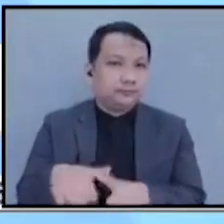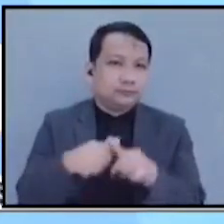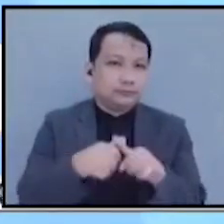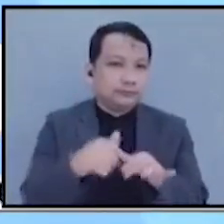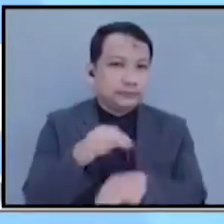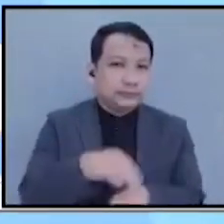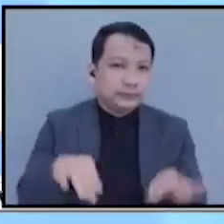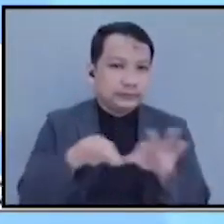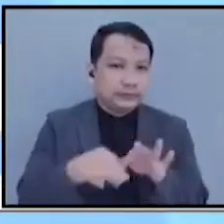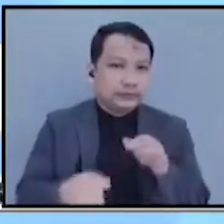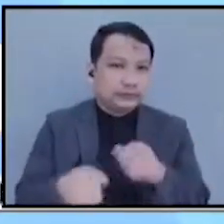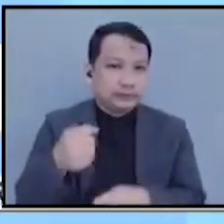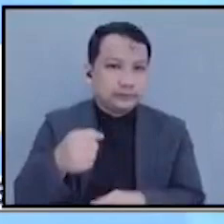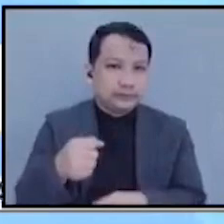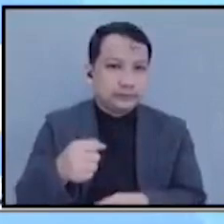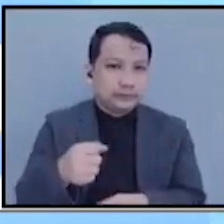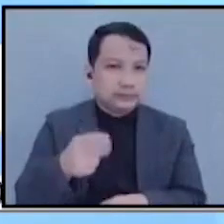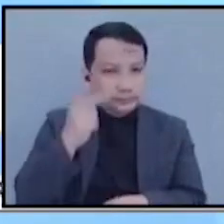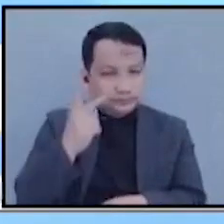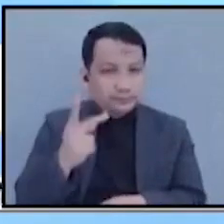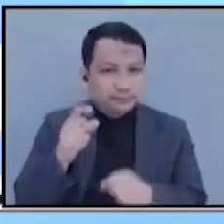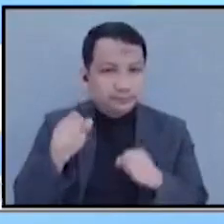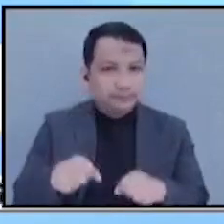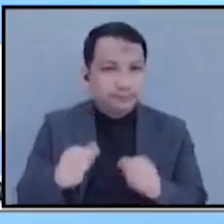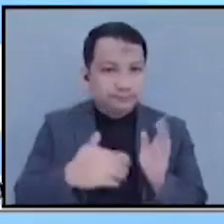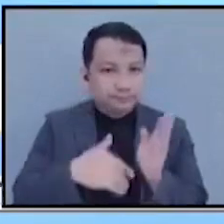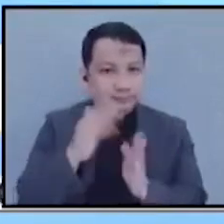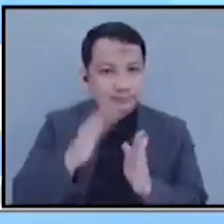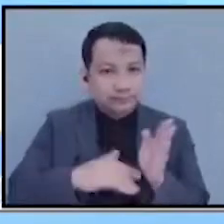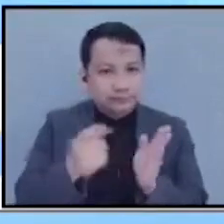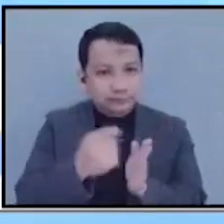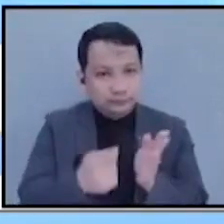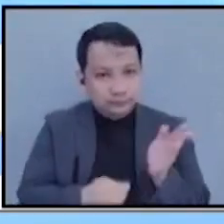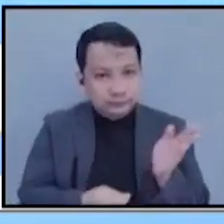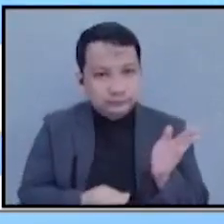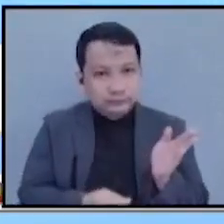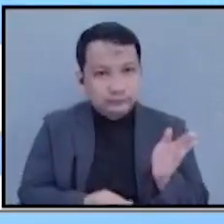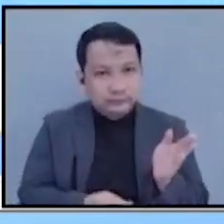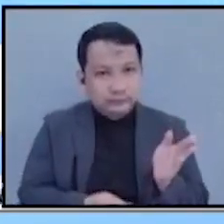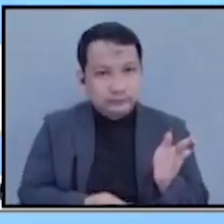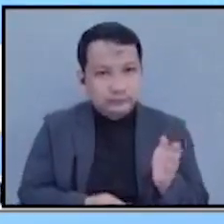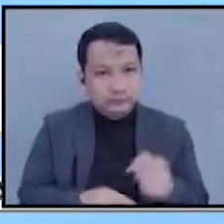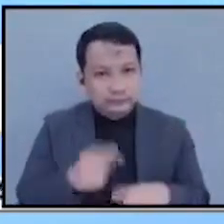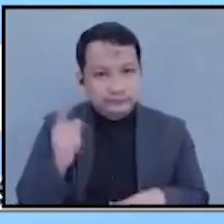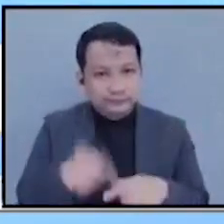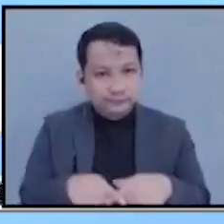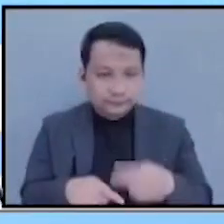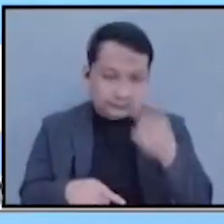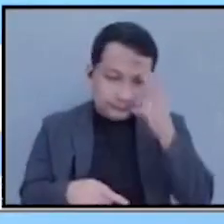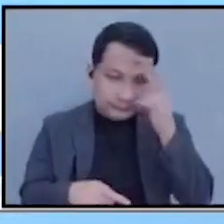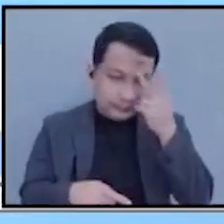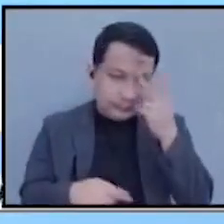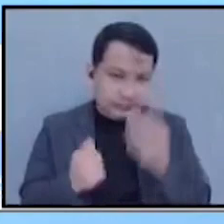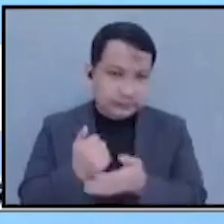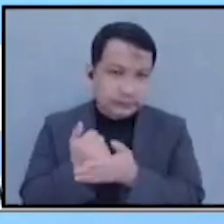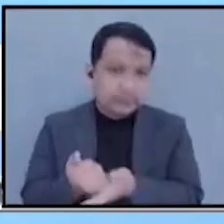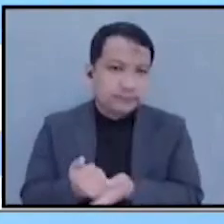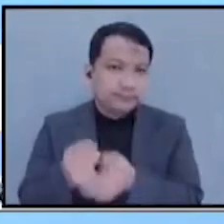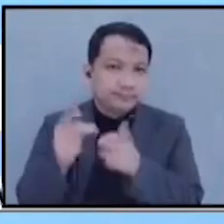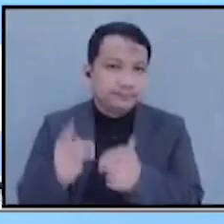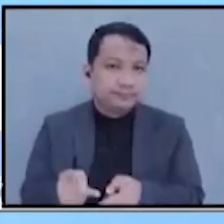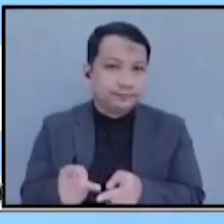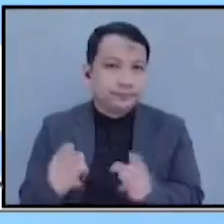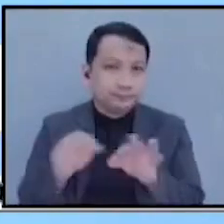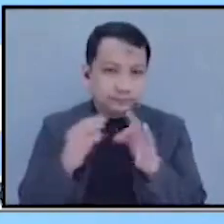talaga. Pwede kong gawing ipinta na hindi ka nagdadalawang isip para tulungan ng isang kapwa kasi pamilya yung turing mo sa